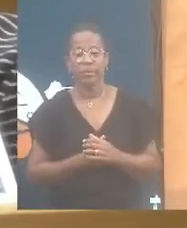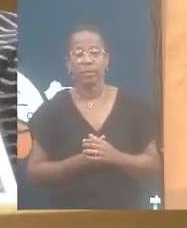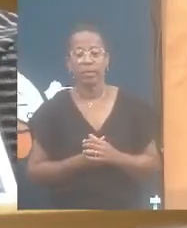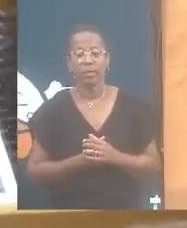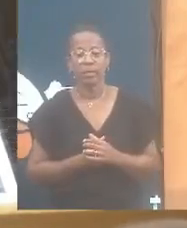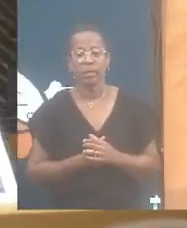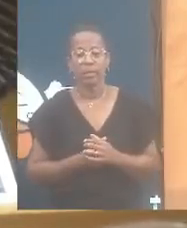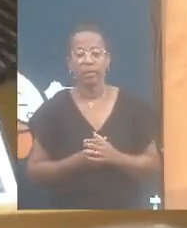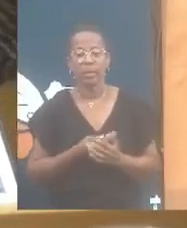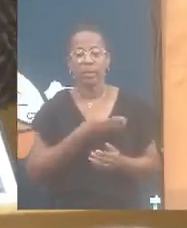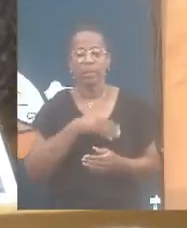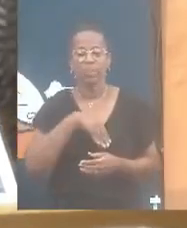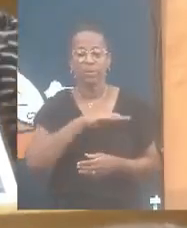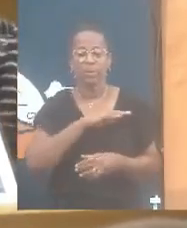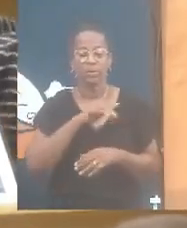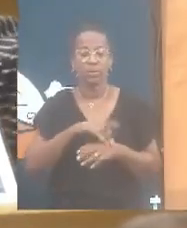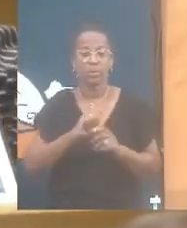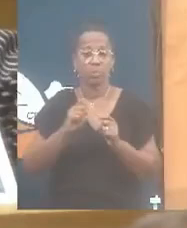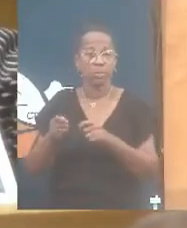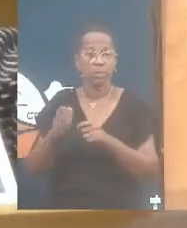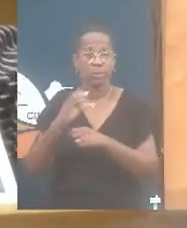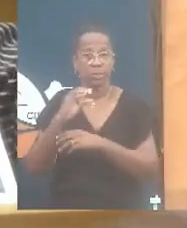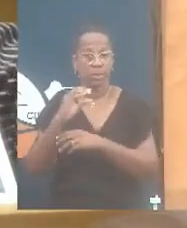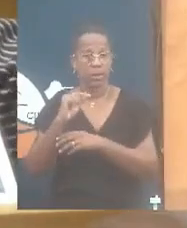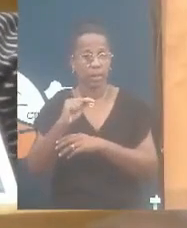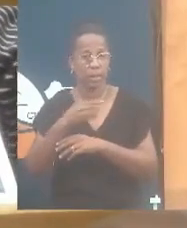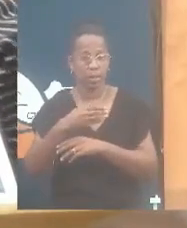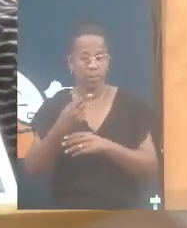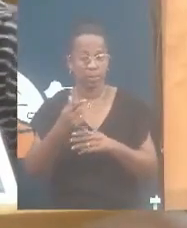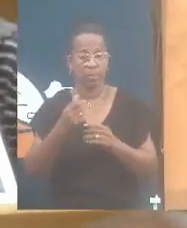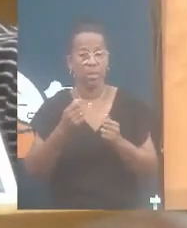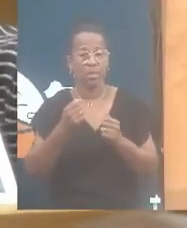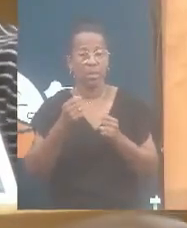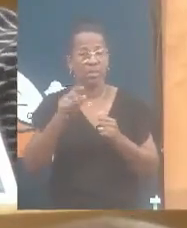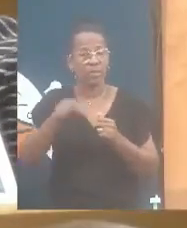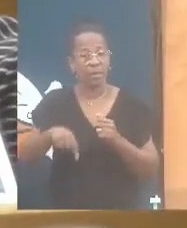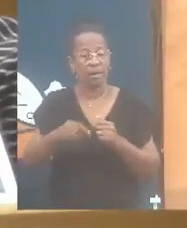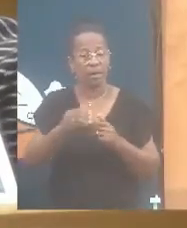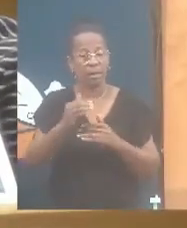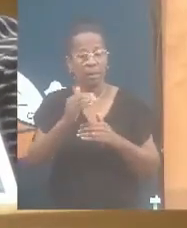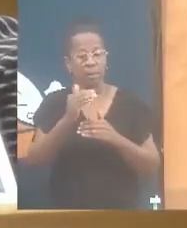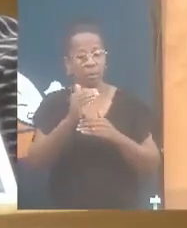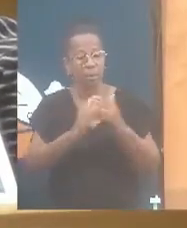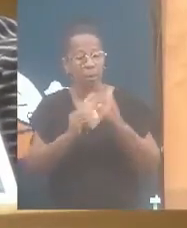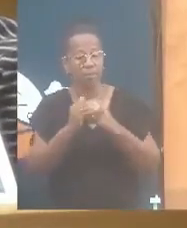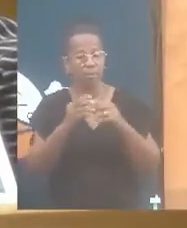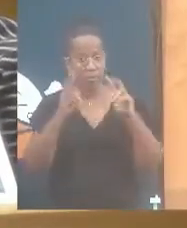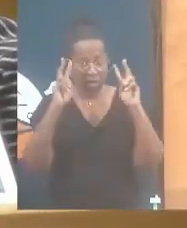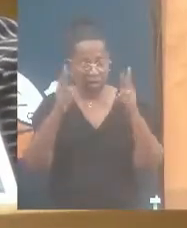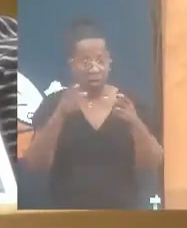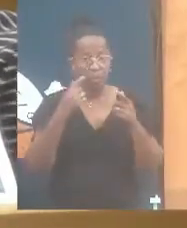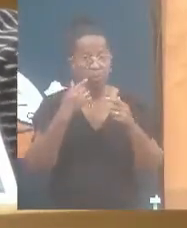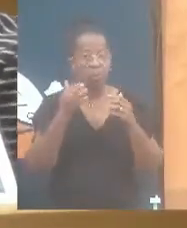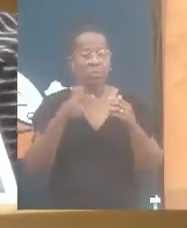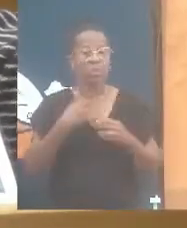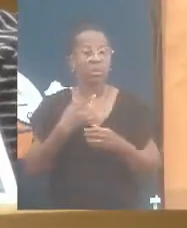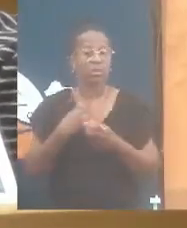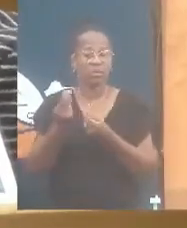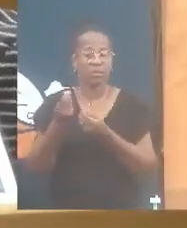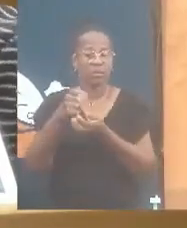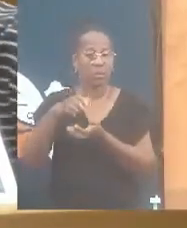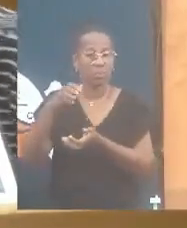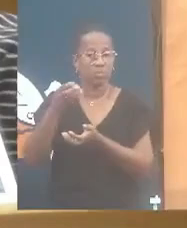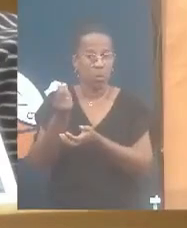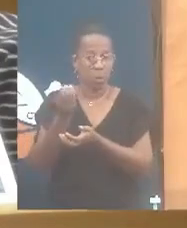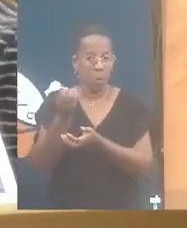à la CTM, c'est de décrire le schéma, le plan général pour l'élimination des ordures. Et puis, chacun avait un